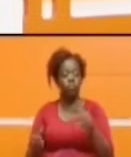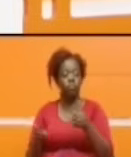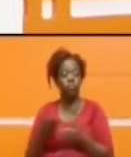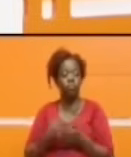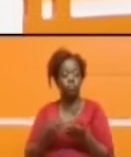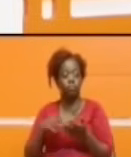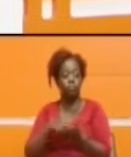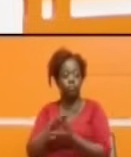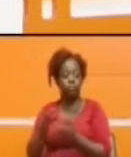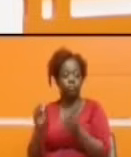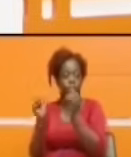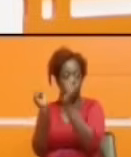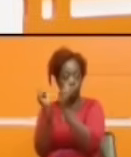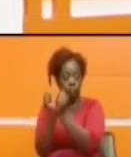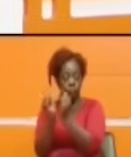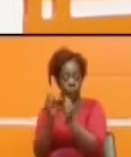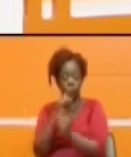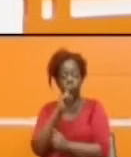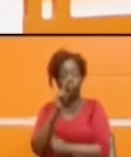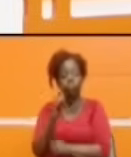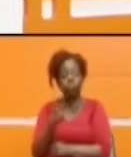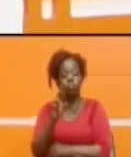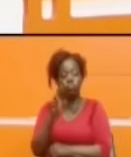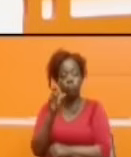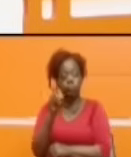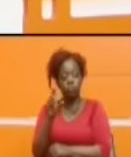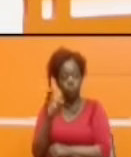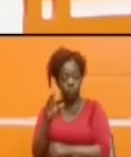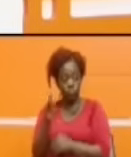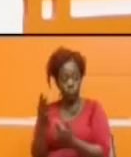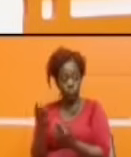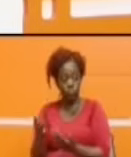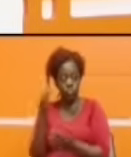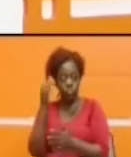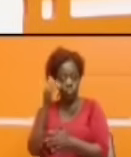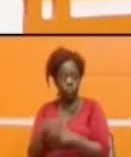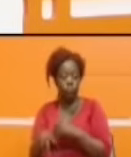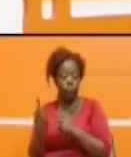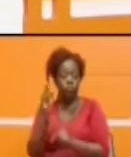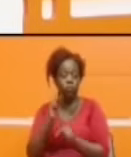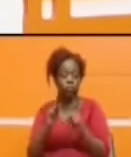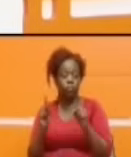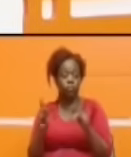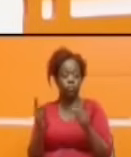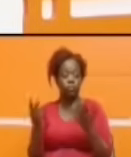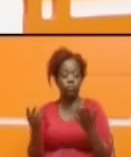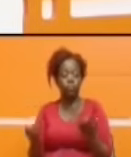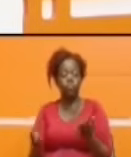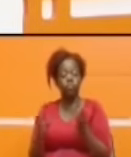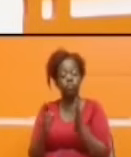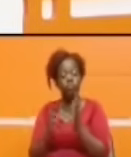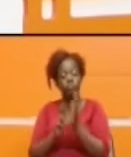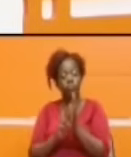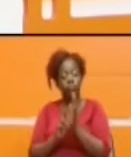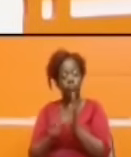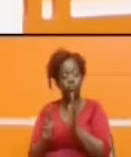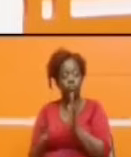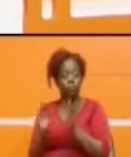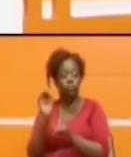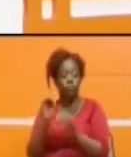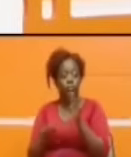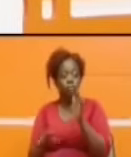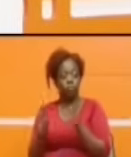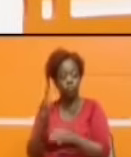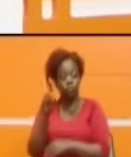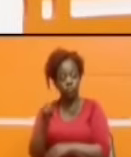enkaayana bakwatiddwa ku biragiro bya RDC. Kino kidiridde abatuuze okwekubira enduulu mu woofiisi